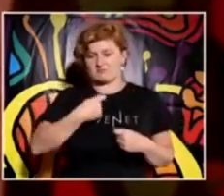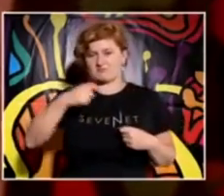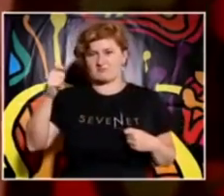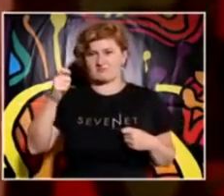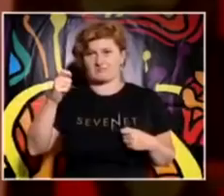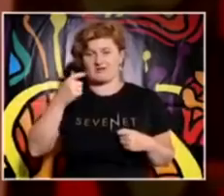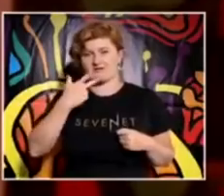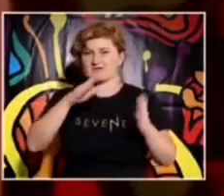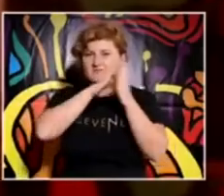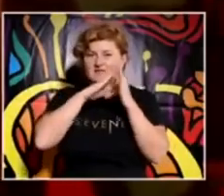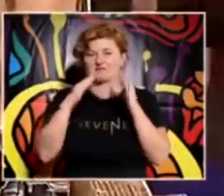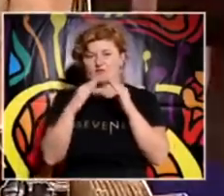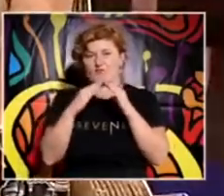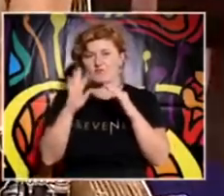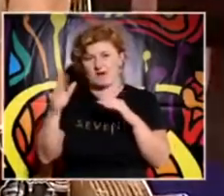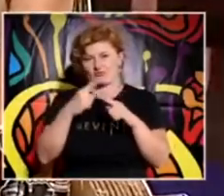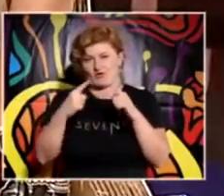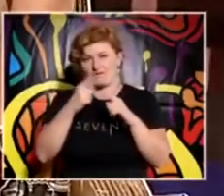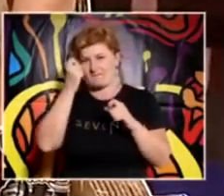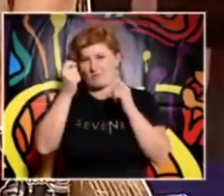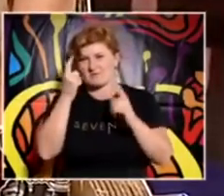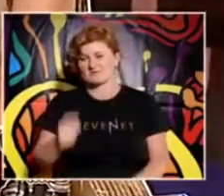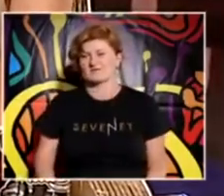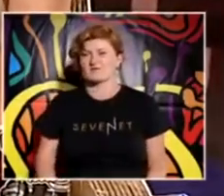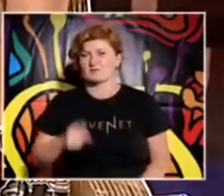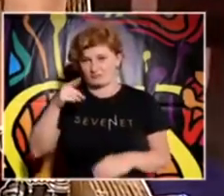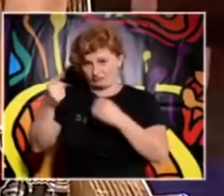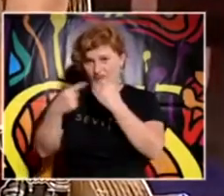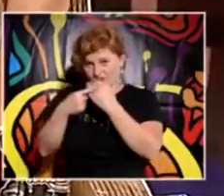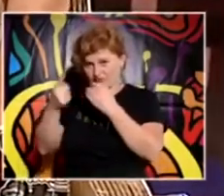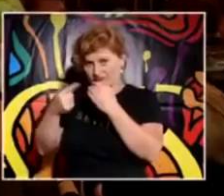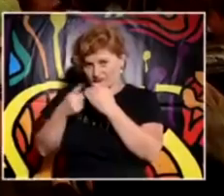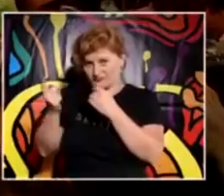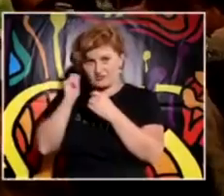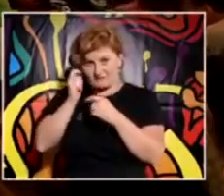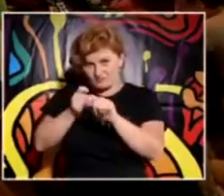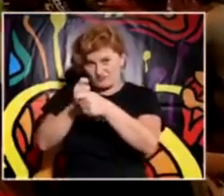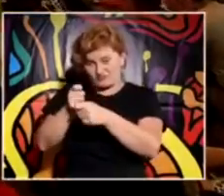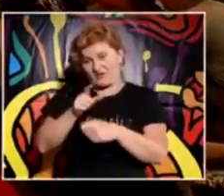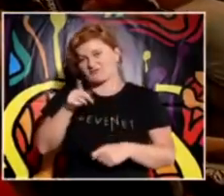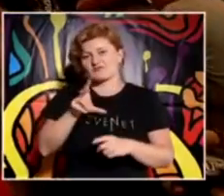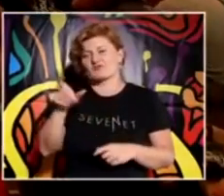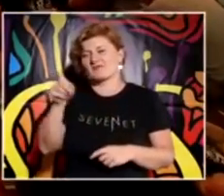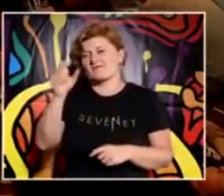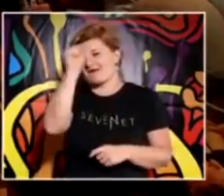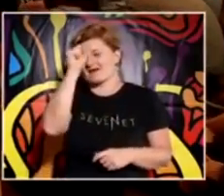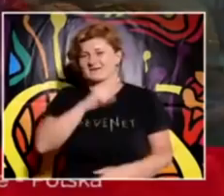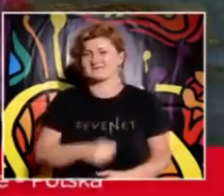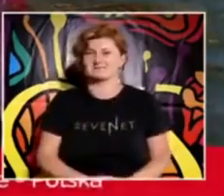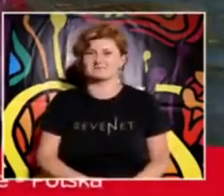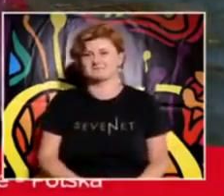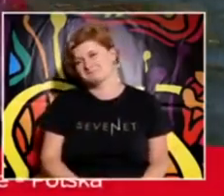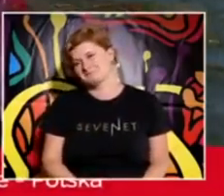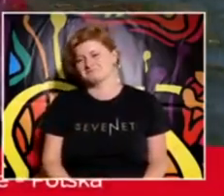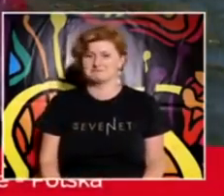spać w domu, macie trochę, prawda? To ona cię do tego zmusza, czy to ty jesteś taki wariat? No, szczerze, blisko siedzimy.